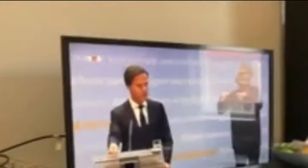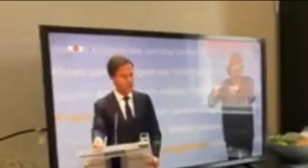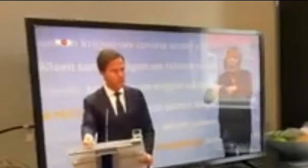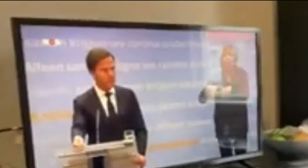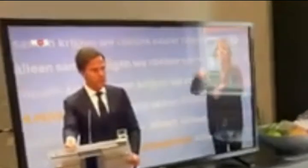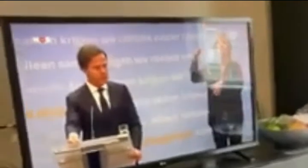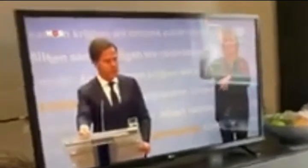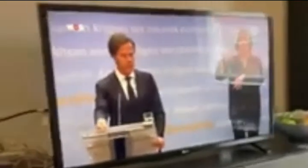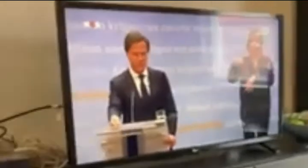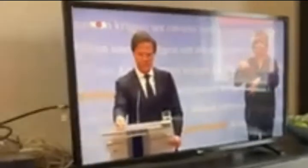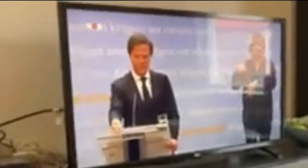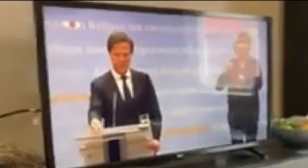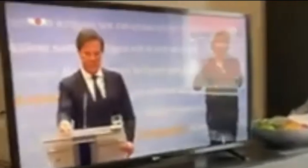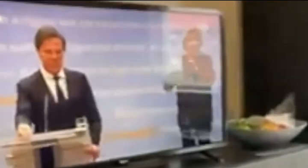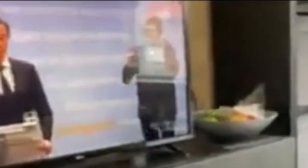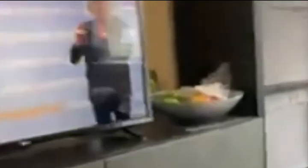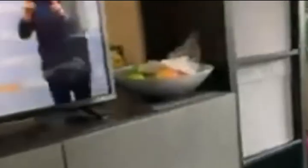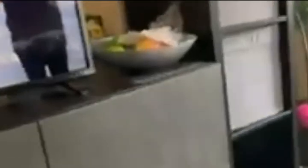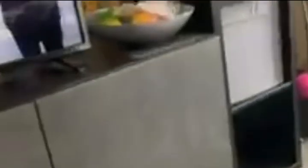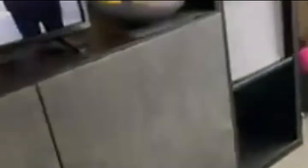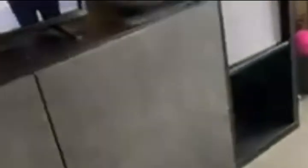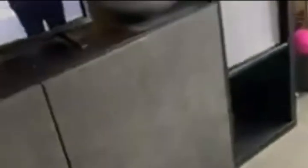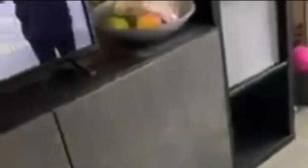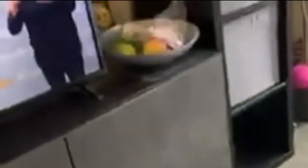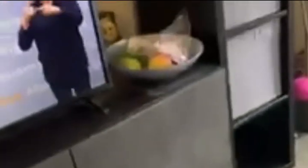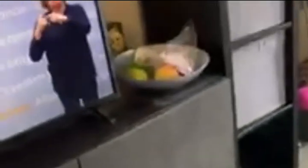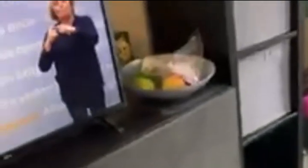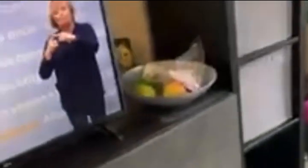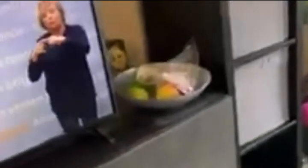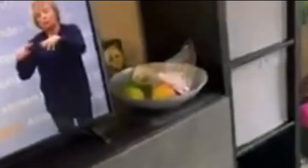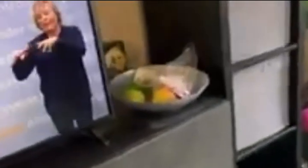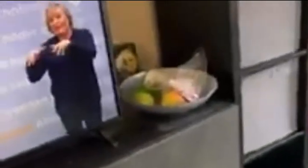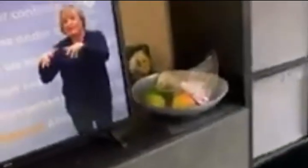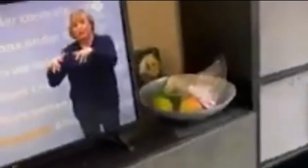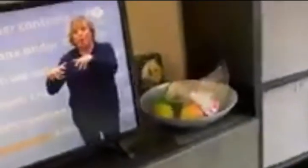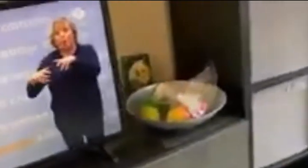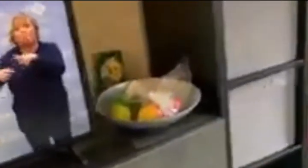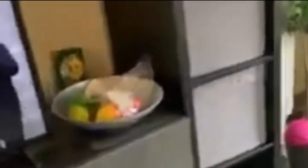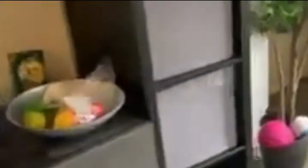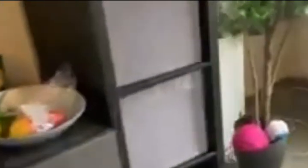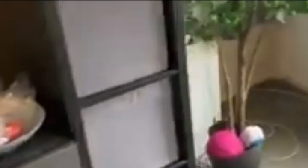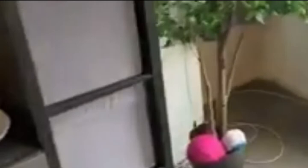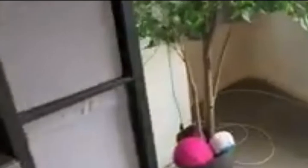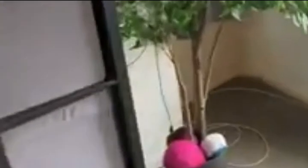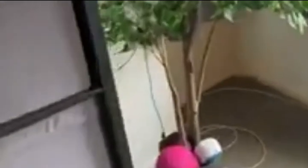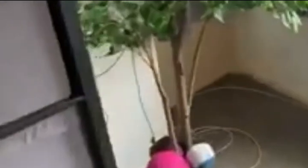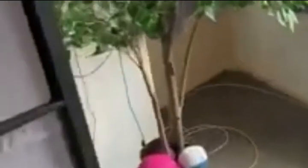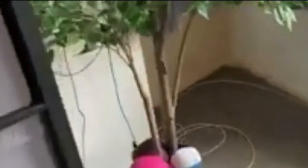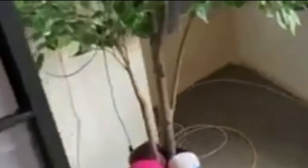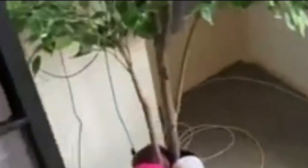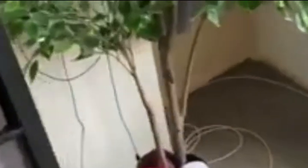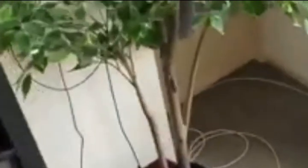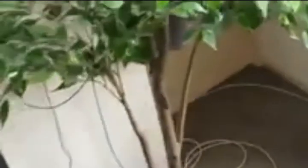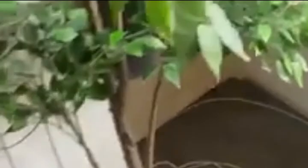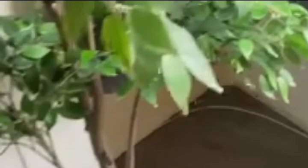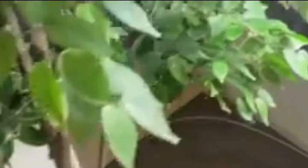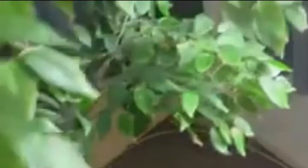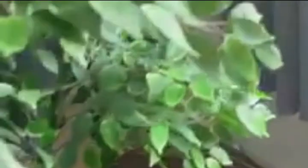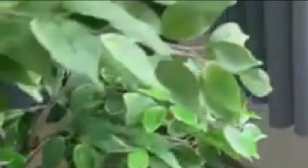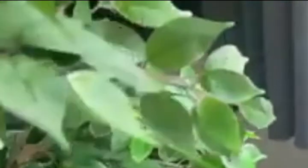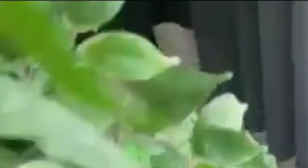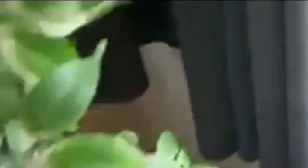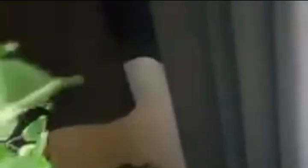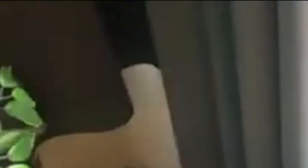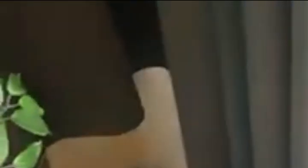meebrengt van besmetting. En daarmee ook een veel hoger risico met zich meebrengt van ziekenhuisopname en intensive care opname, dus de druk op de